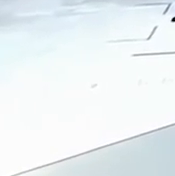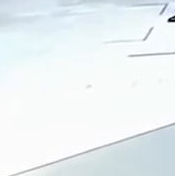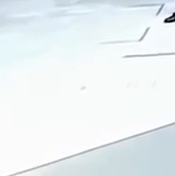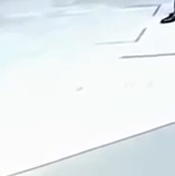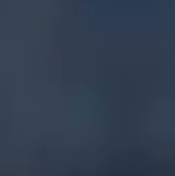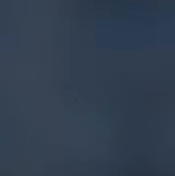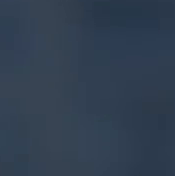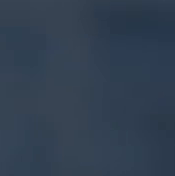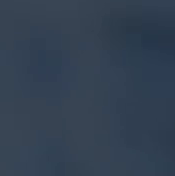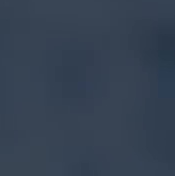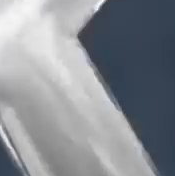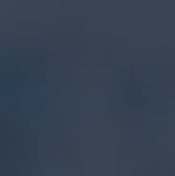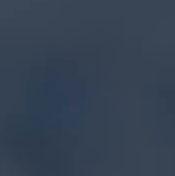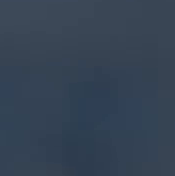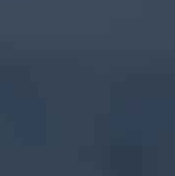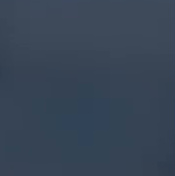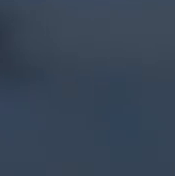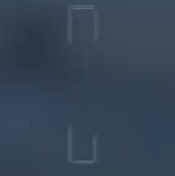Aguinaldo.